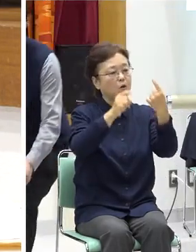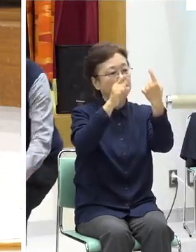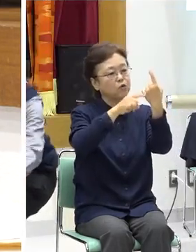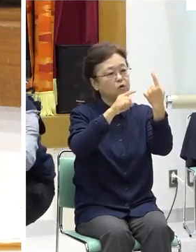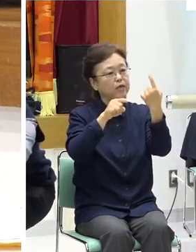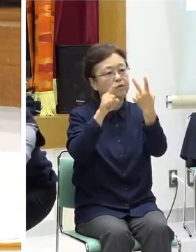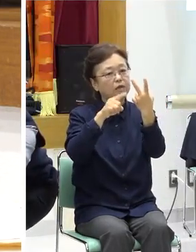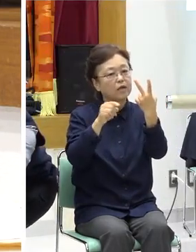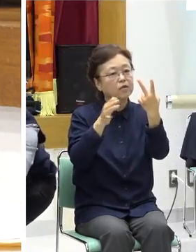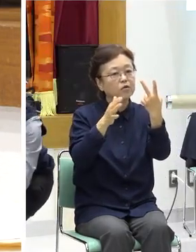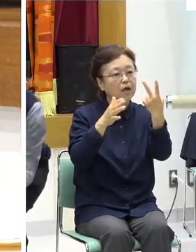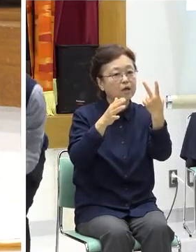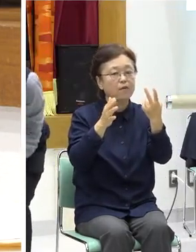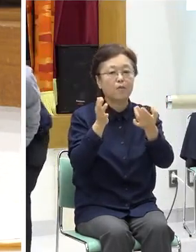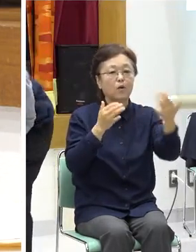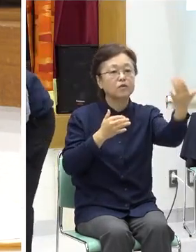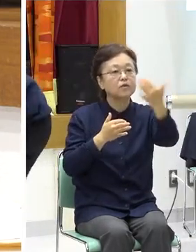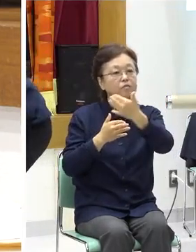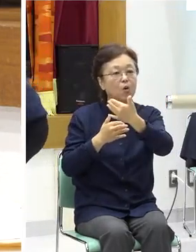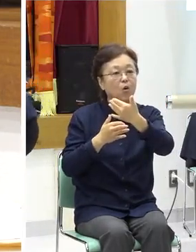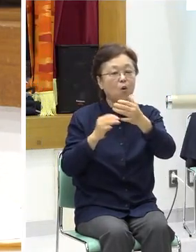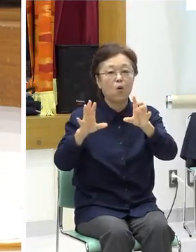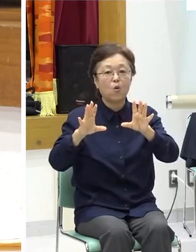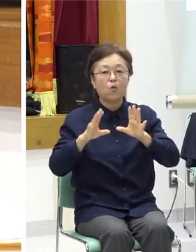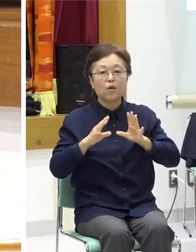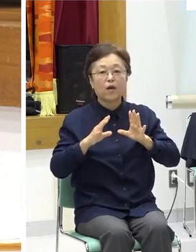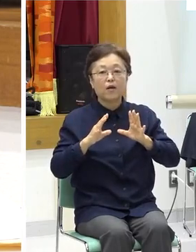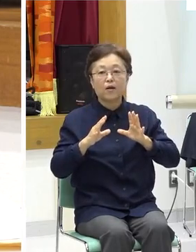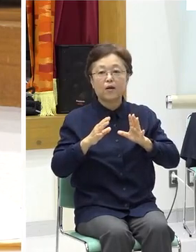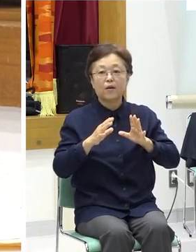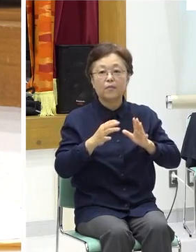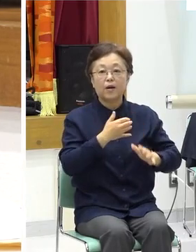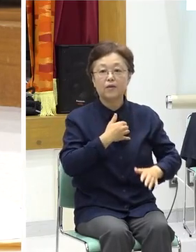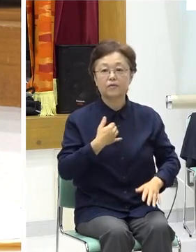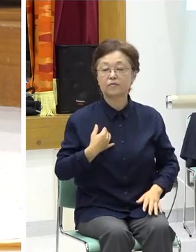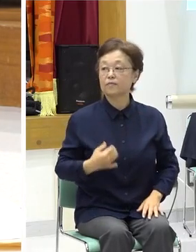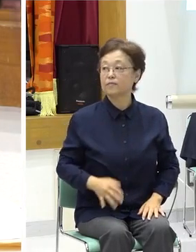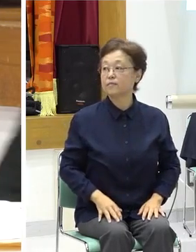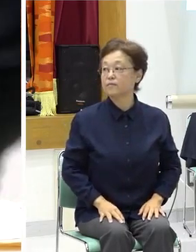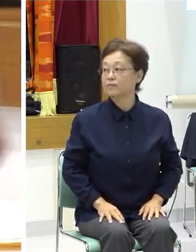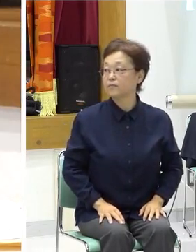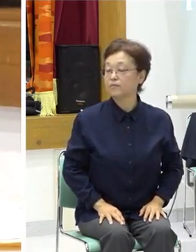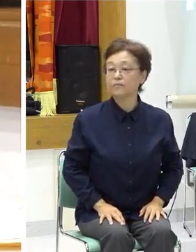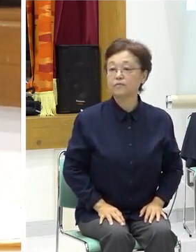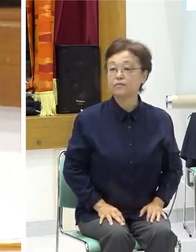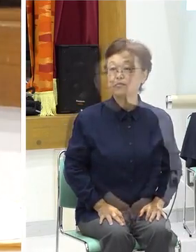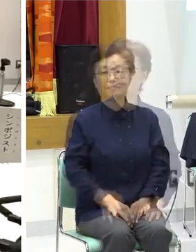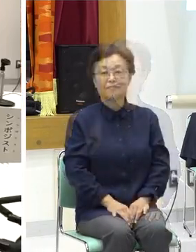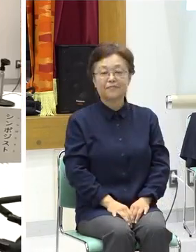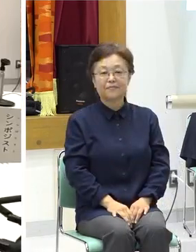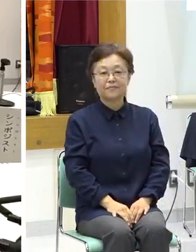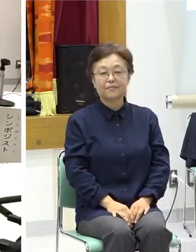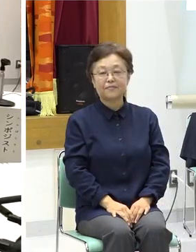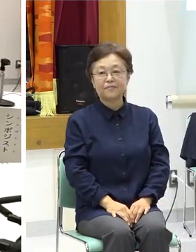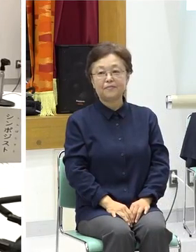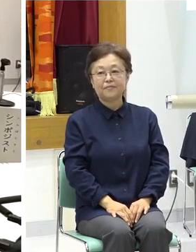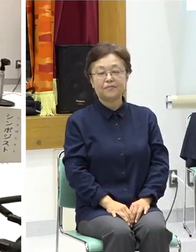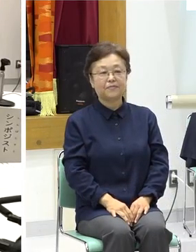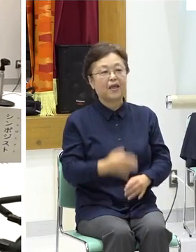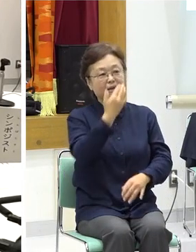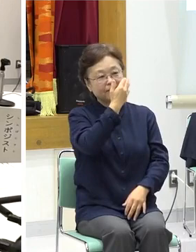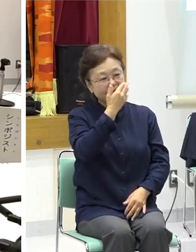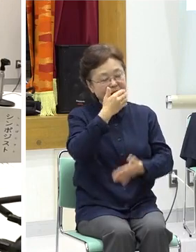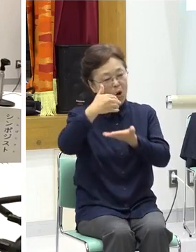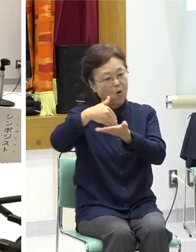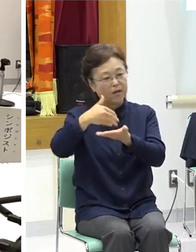は質問の時間、もう早速出ましたので、じゃあ、一番前の方どうぞ。 お姉さん、貴重なお話